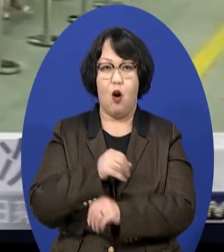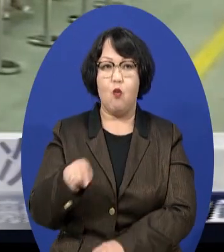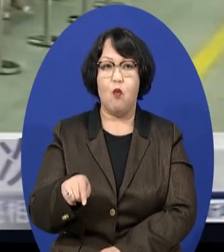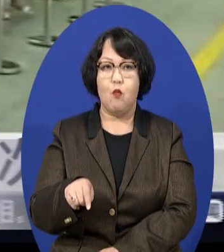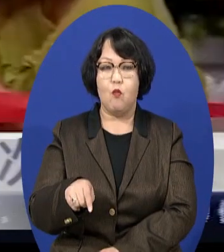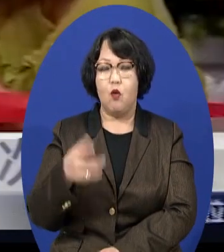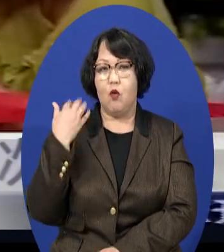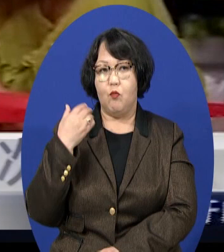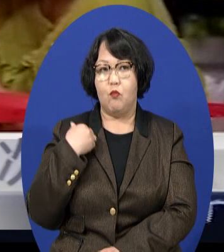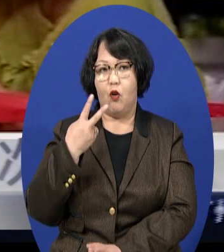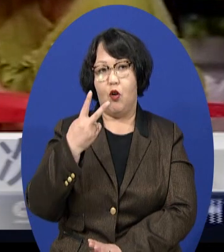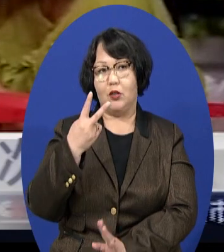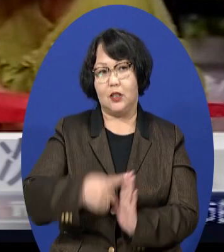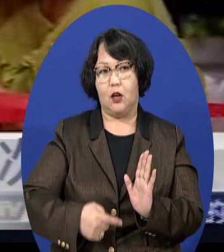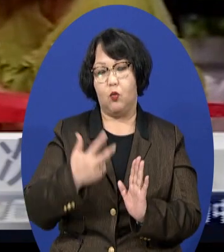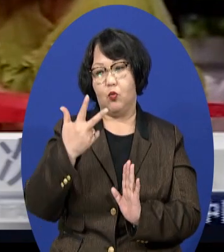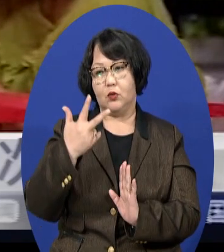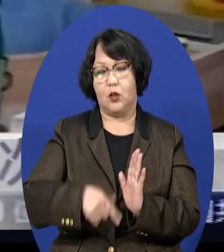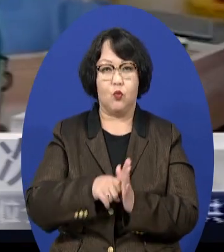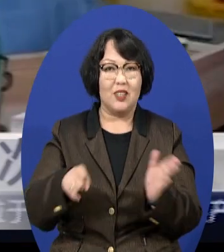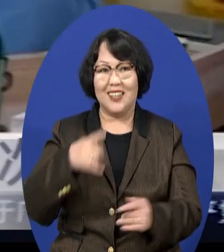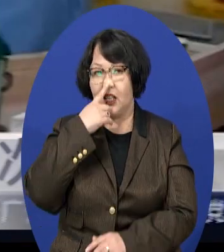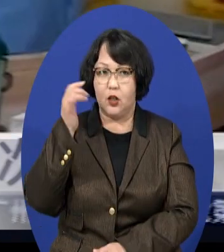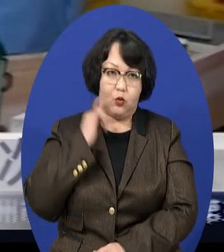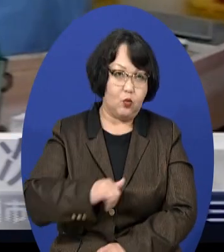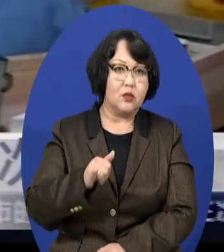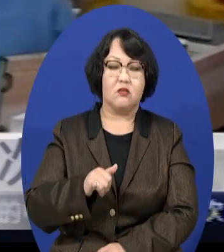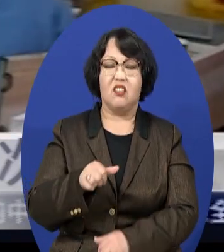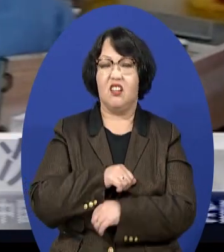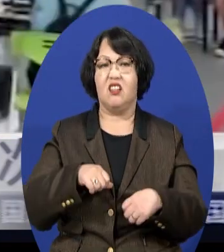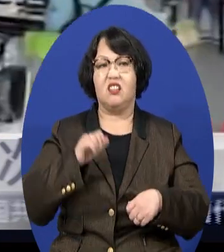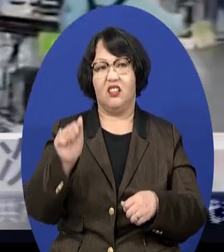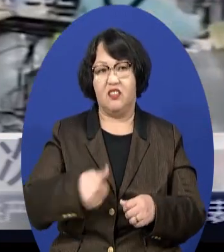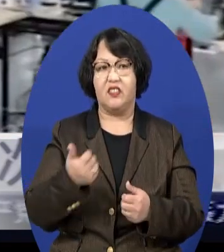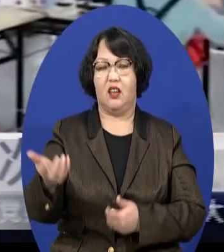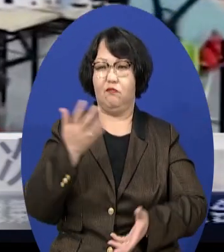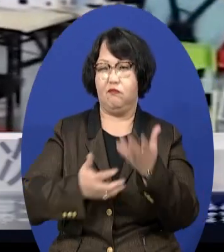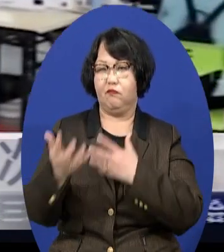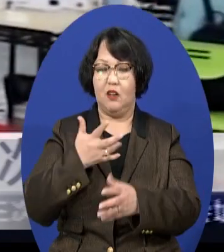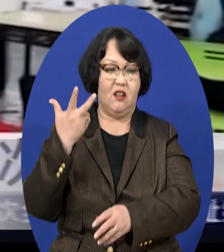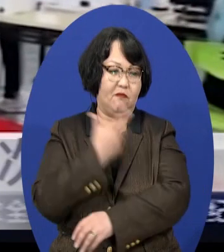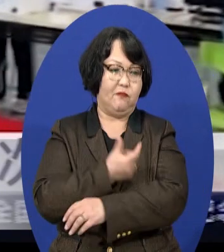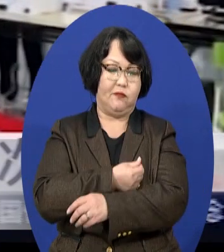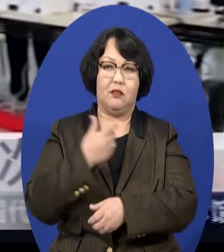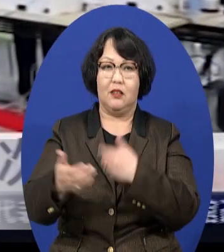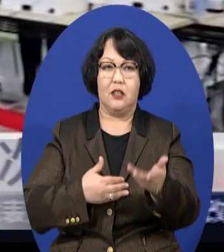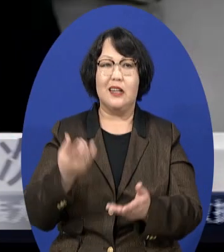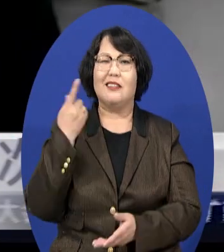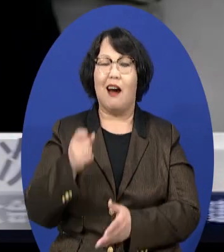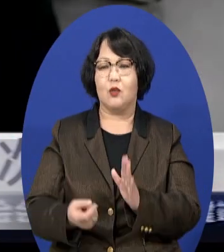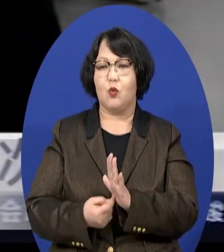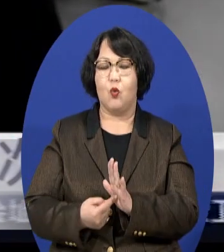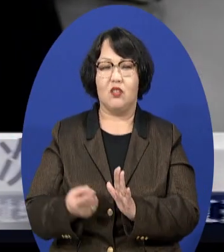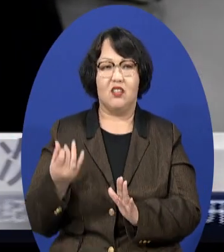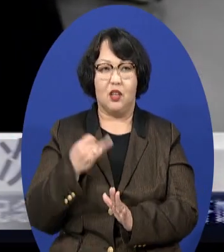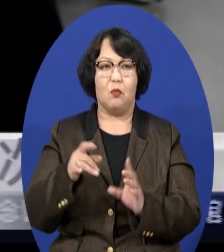Өнгөрсөн 2-3 сарын дотор манай урд хөршөлт иргэд вакцины жуулалтанд идэвхтэй хамрагдаж ирсэн нь хэд хэдэн шалтгаантай байж болох талаар